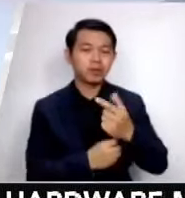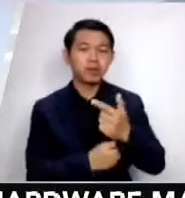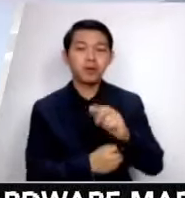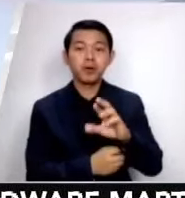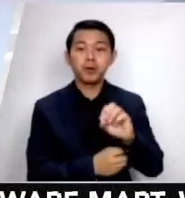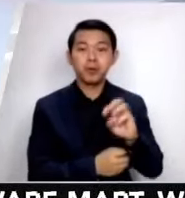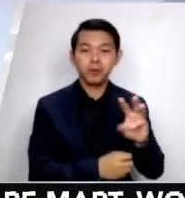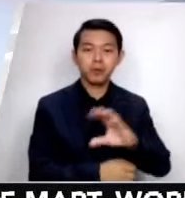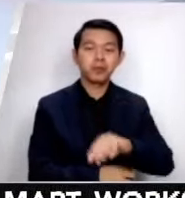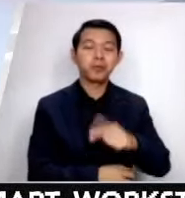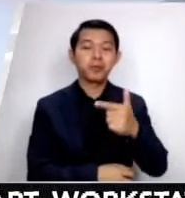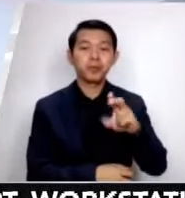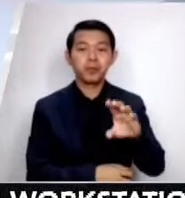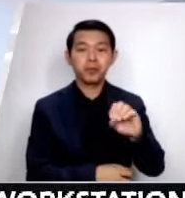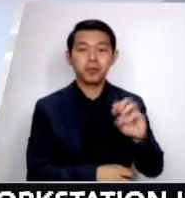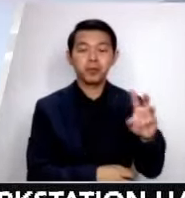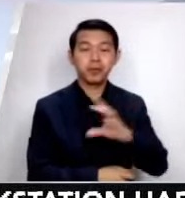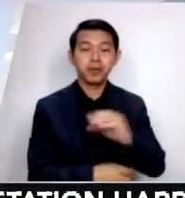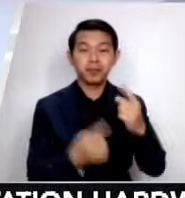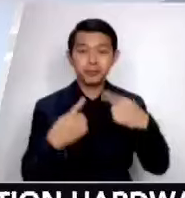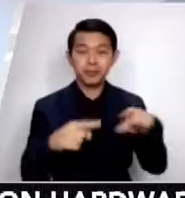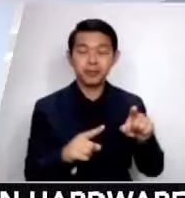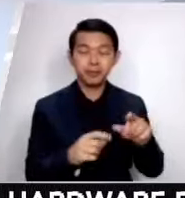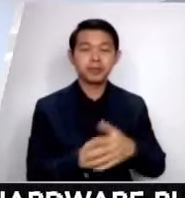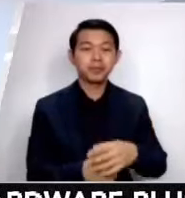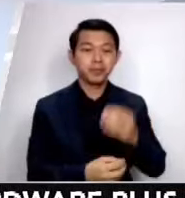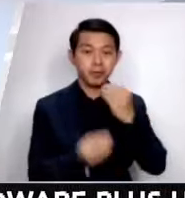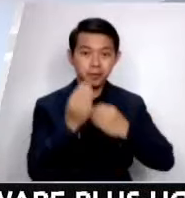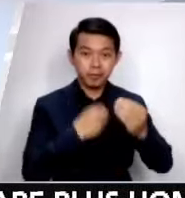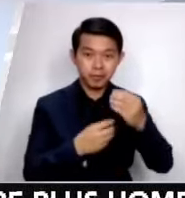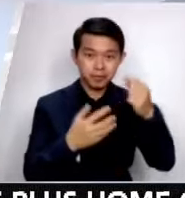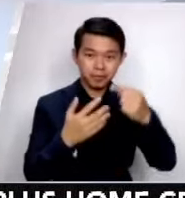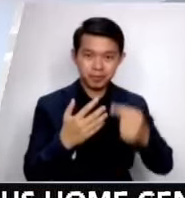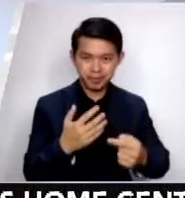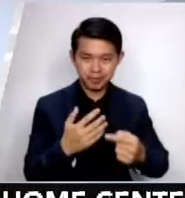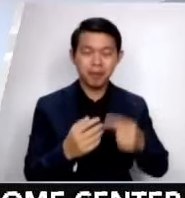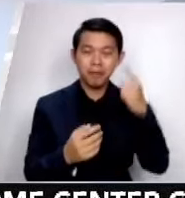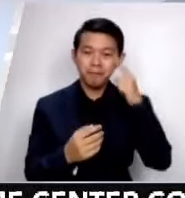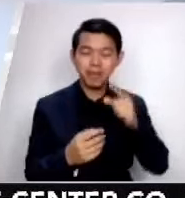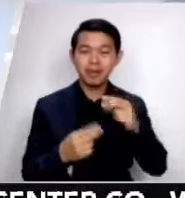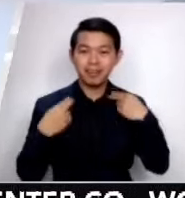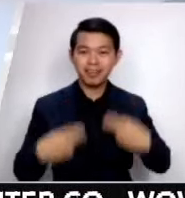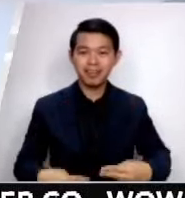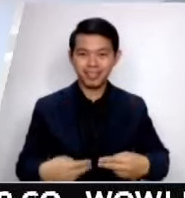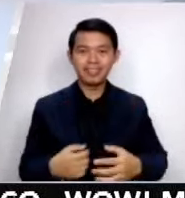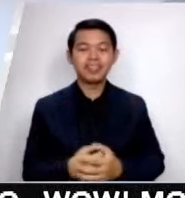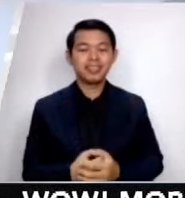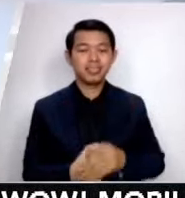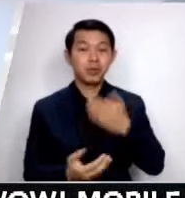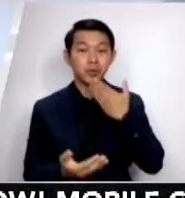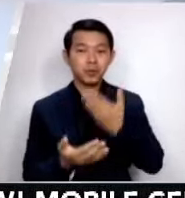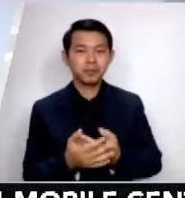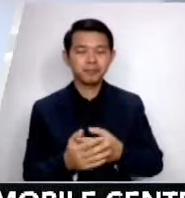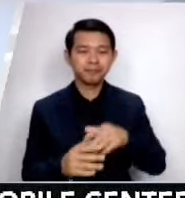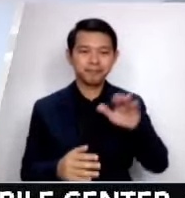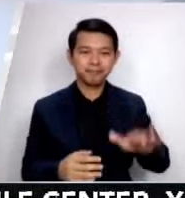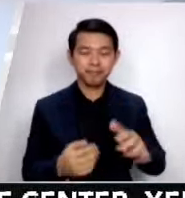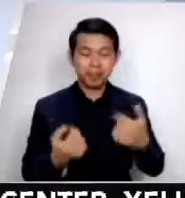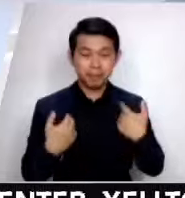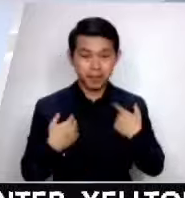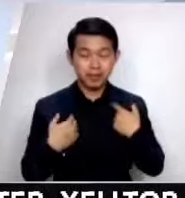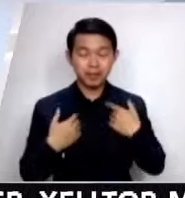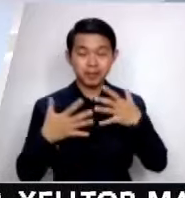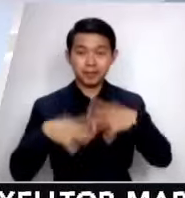niyang masustansyang gulay at growing sa malusog na bata. Glowing pa siya, suot ang veggie dress na gawa sa